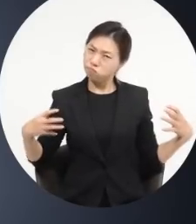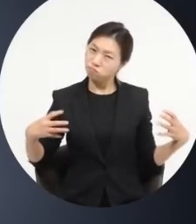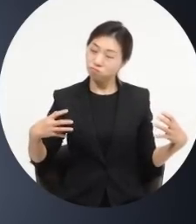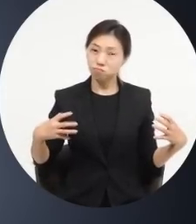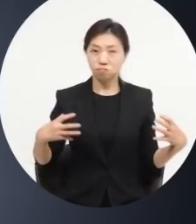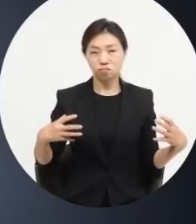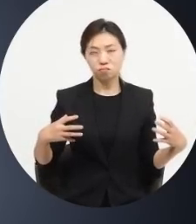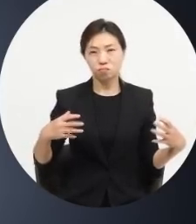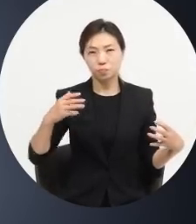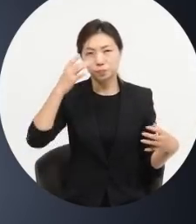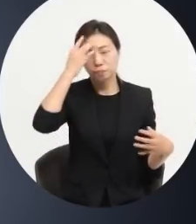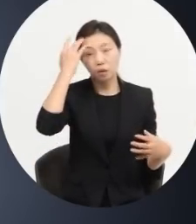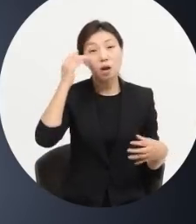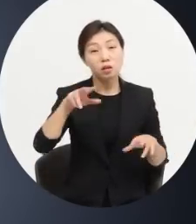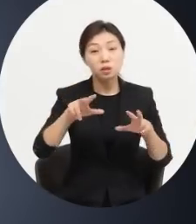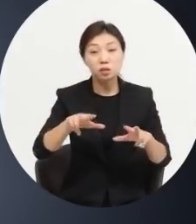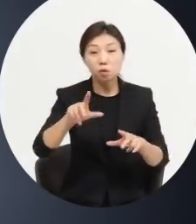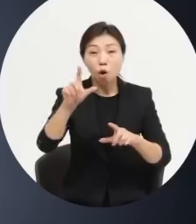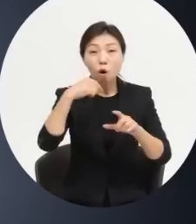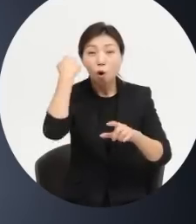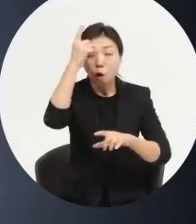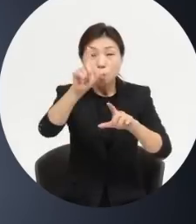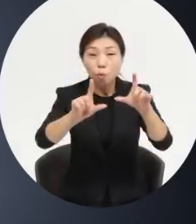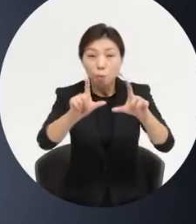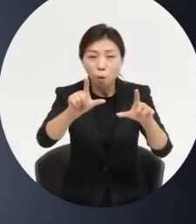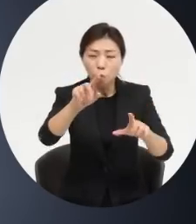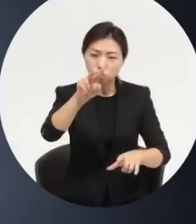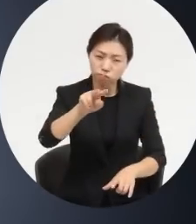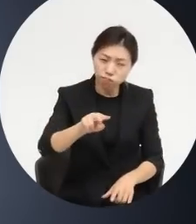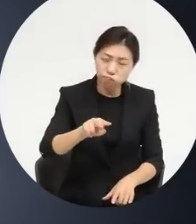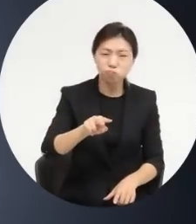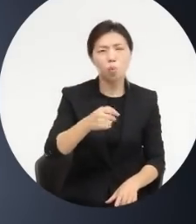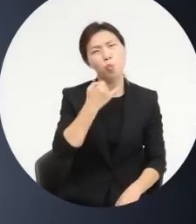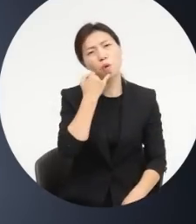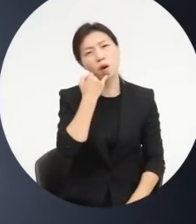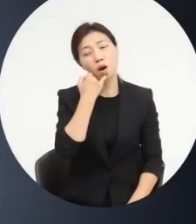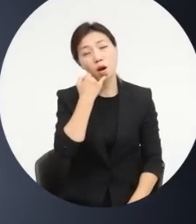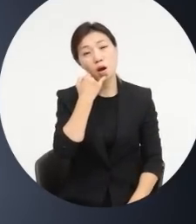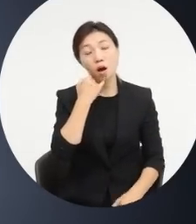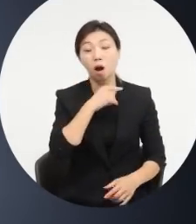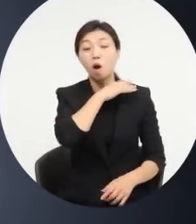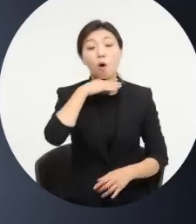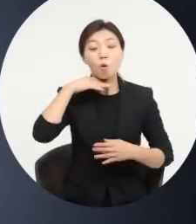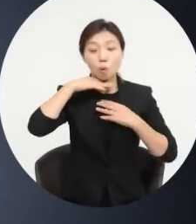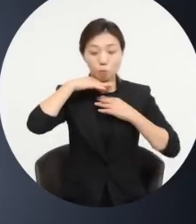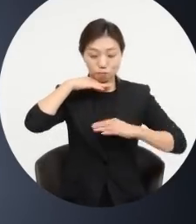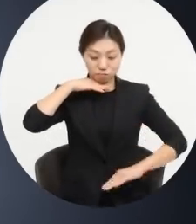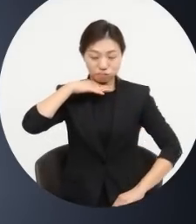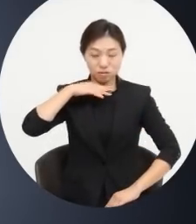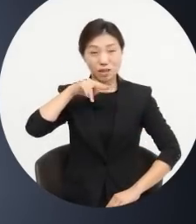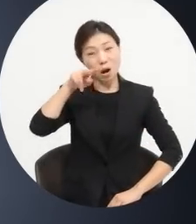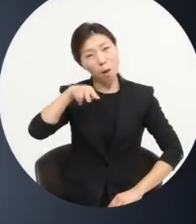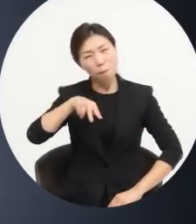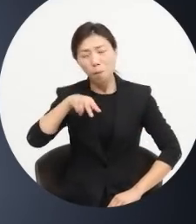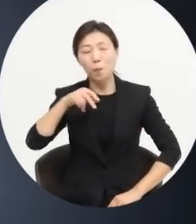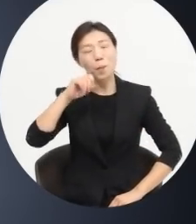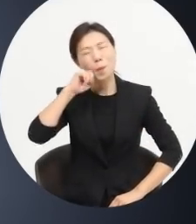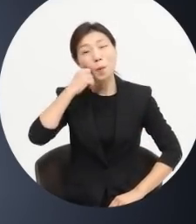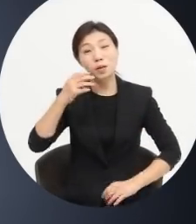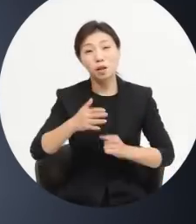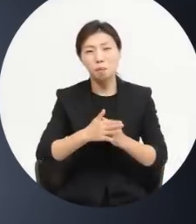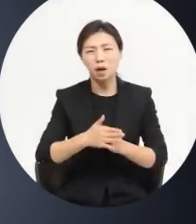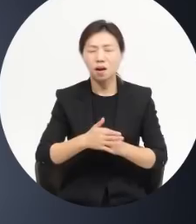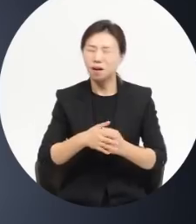모르겠어요. 뭐 이 지금 얼굴 밑으로 내가 못 봐가지고 얼마나 쪘는지는